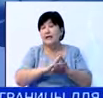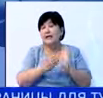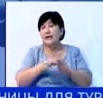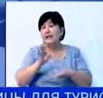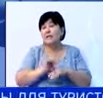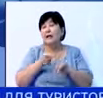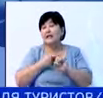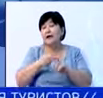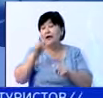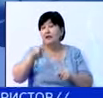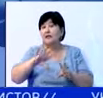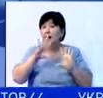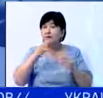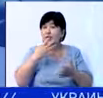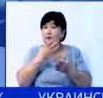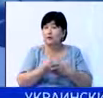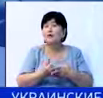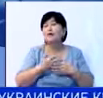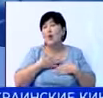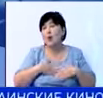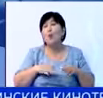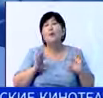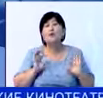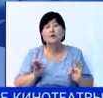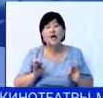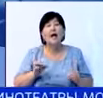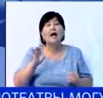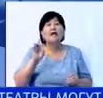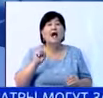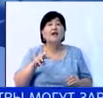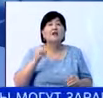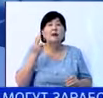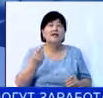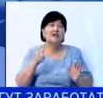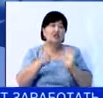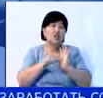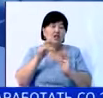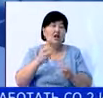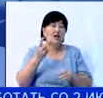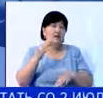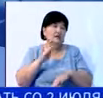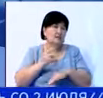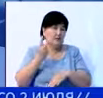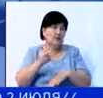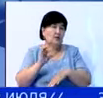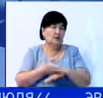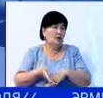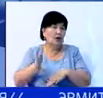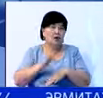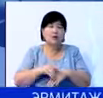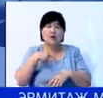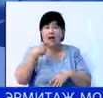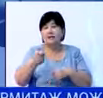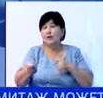и контактных в основной своей массе удовлетворительное. В реанимации 6 человек, состояние двоих из них крайне тяжелое, сообщил на